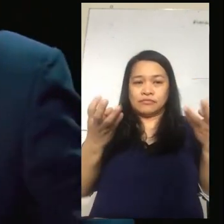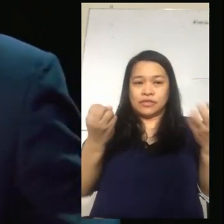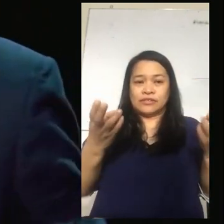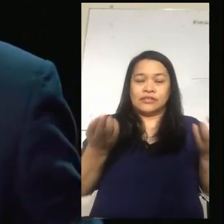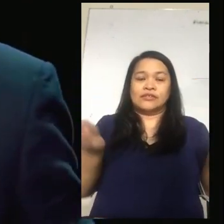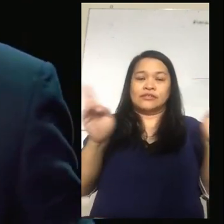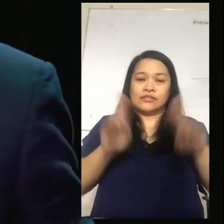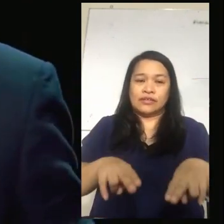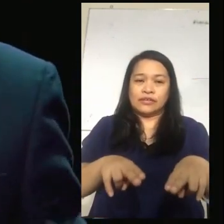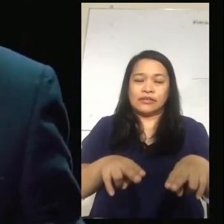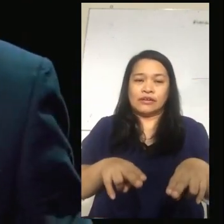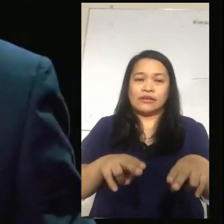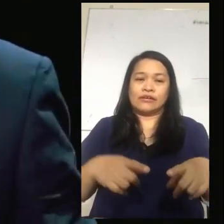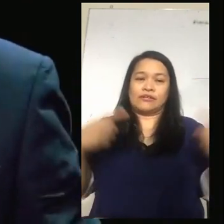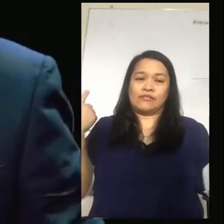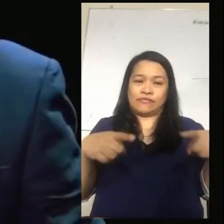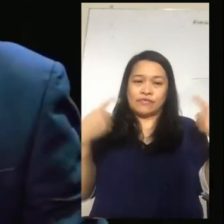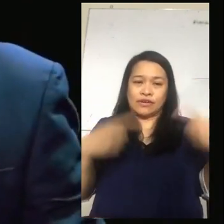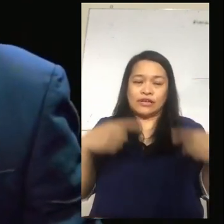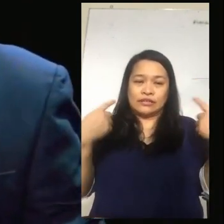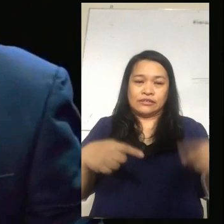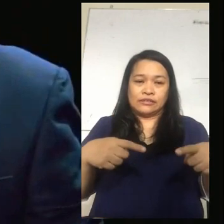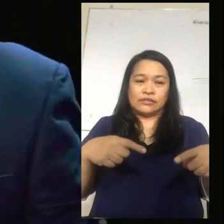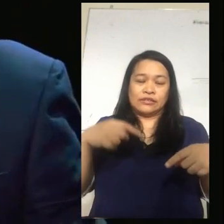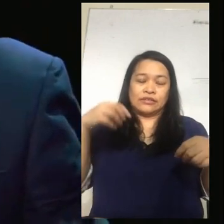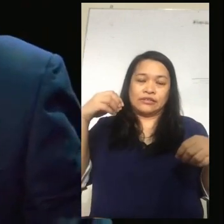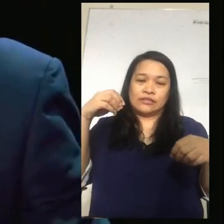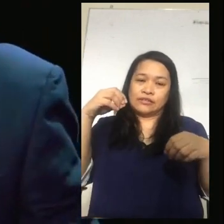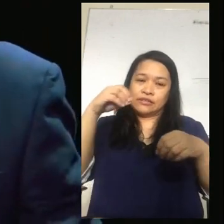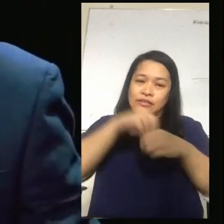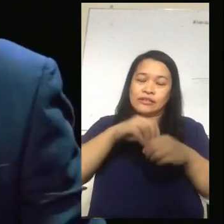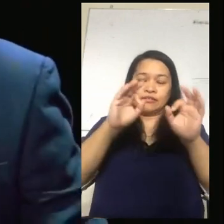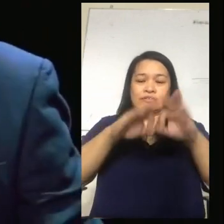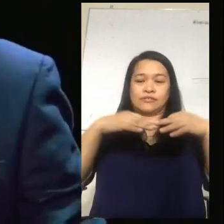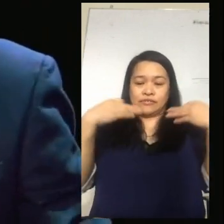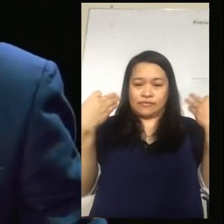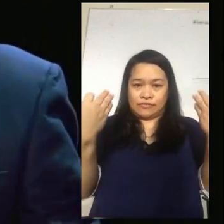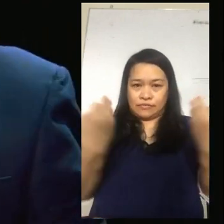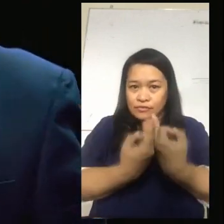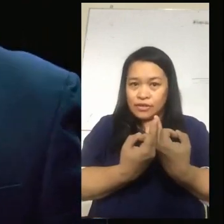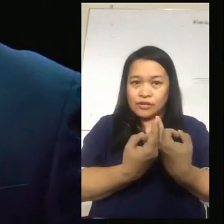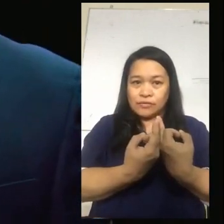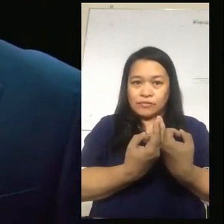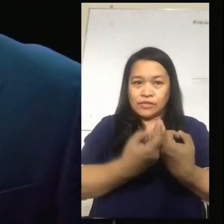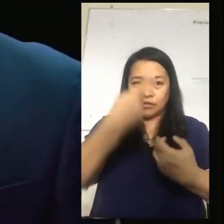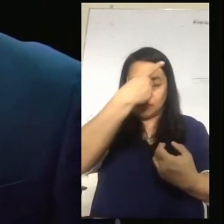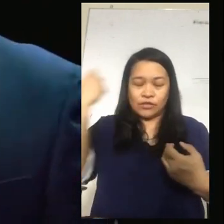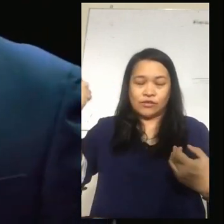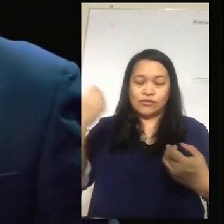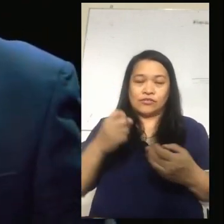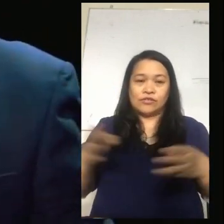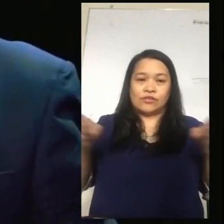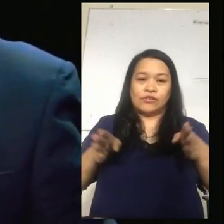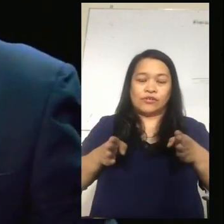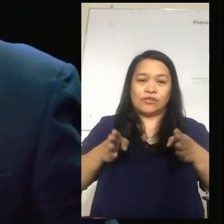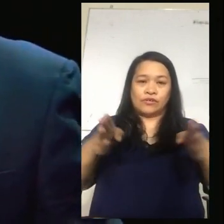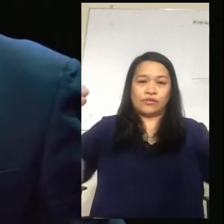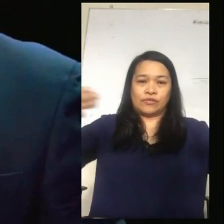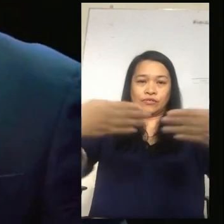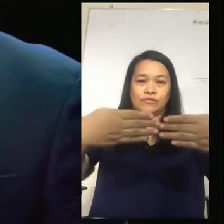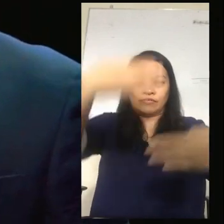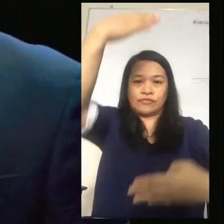na pag-aaway sa loob ng pamilya dahil po sa lockdown na ito. The only thing that